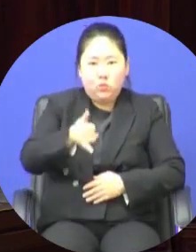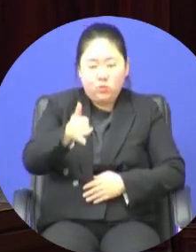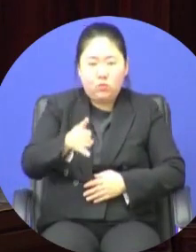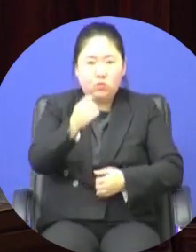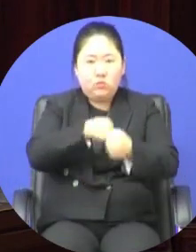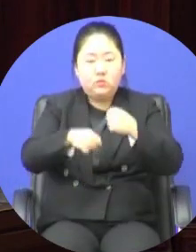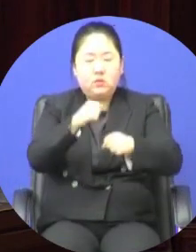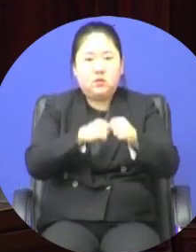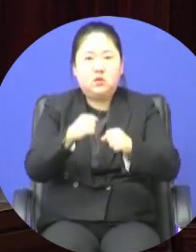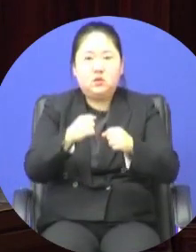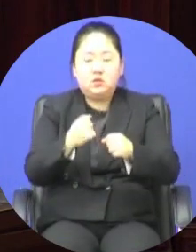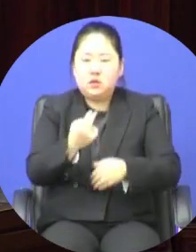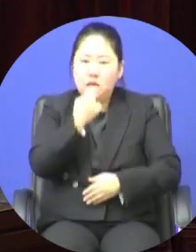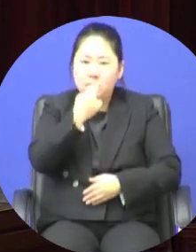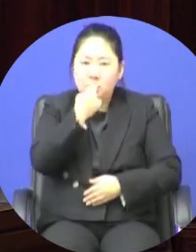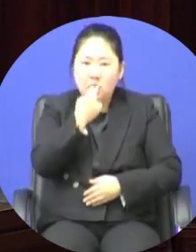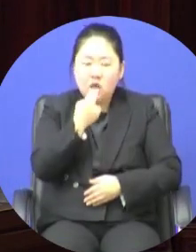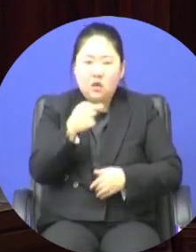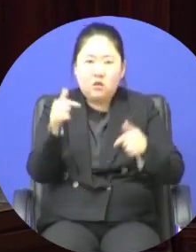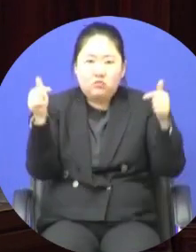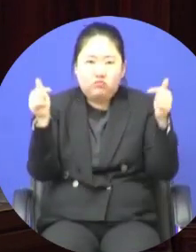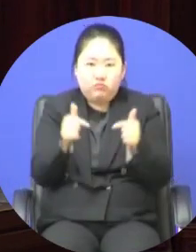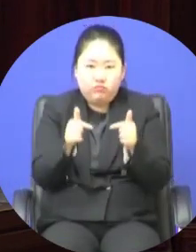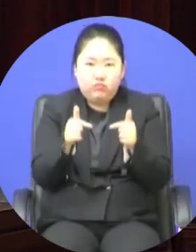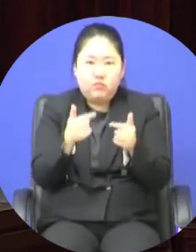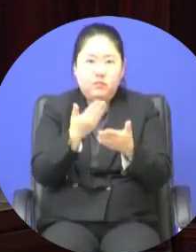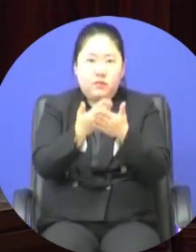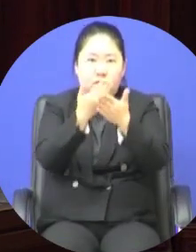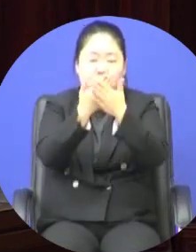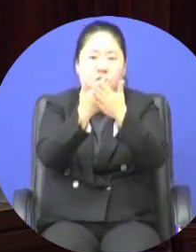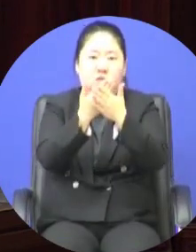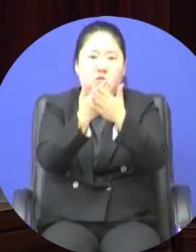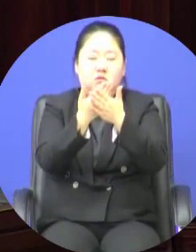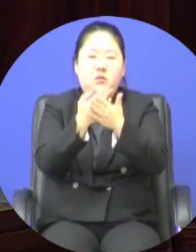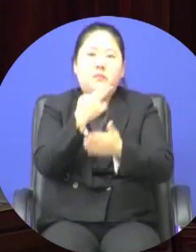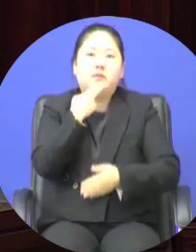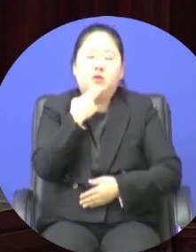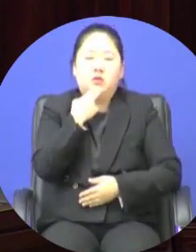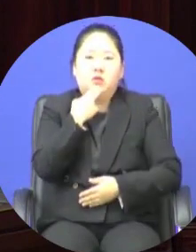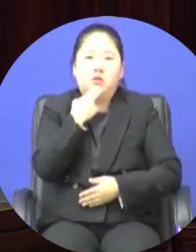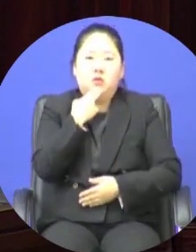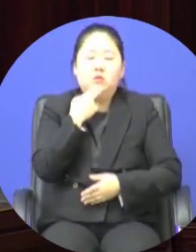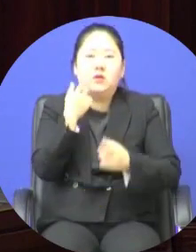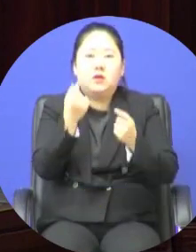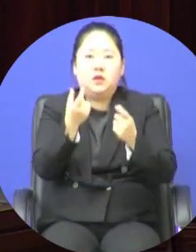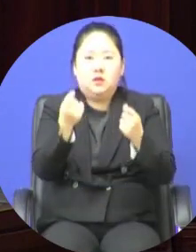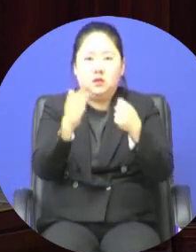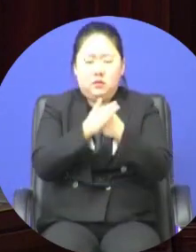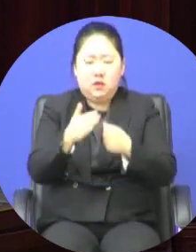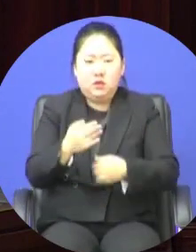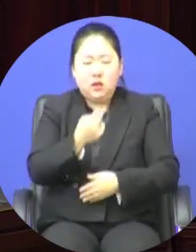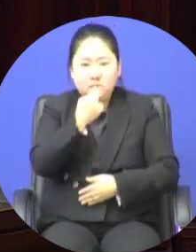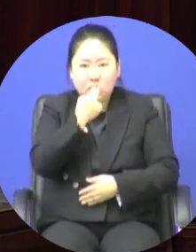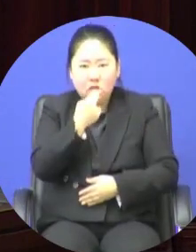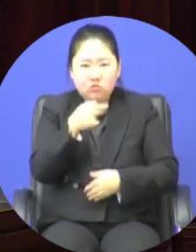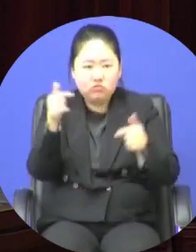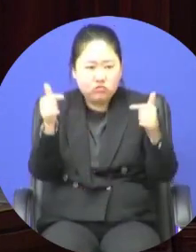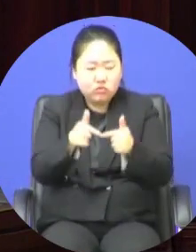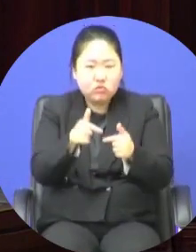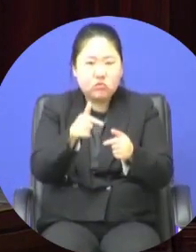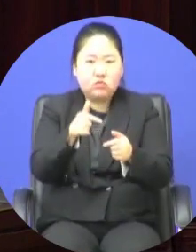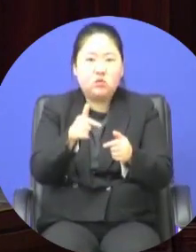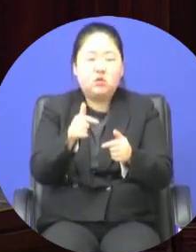열어가겠습니다. 냄새 저감 없이 축산산업 발전은 없다는 신념으로 농과 함께 축산 냄새 저감 사업을